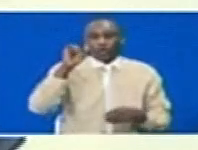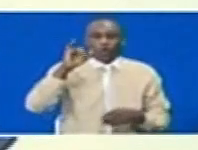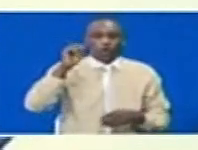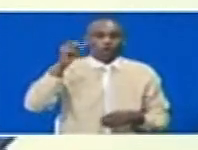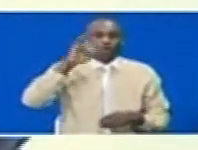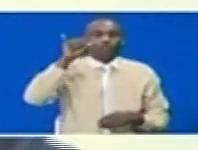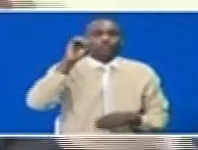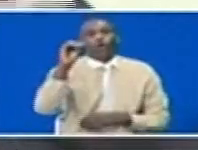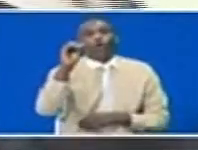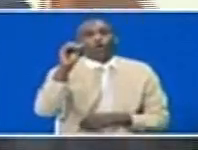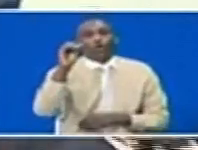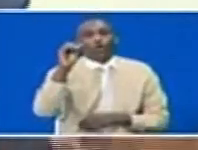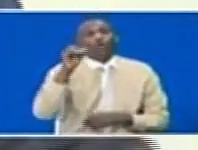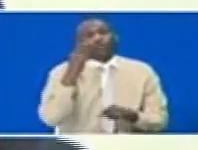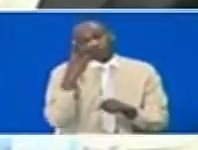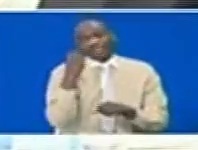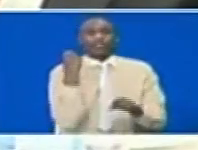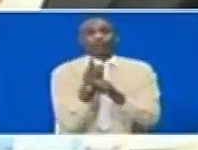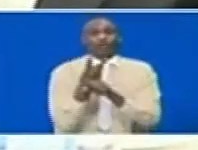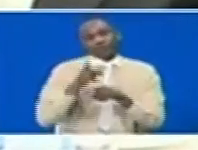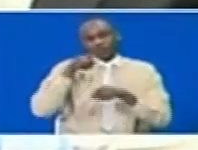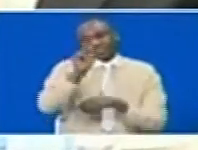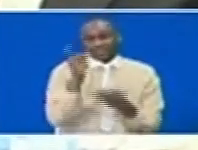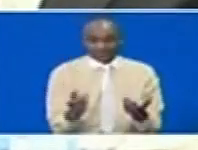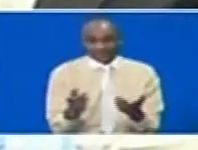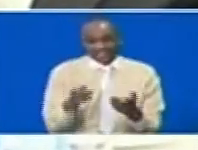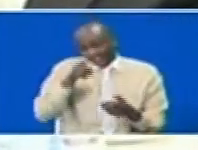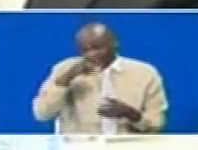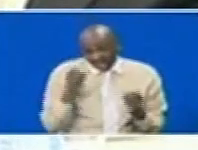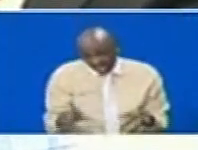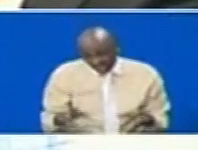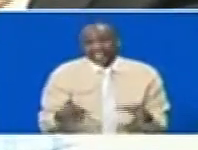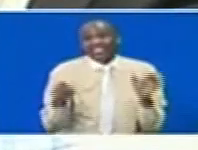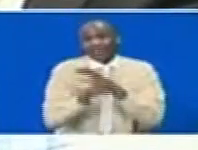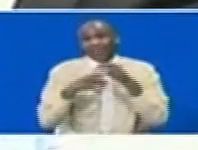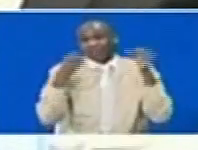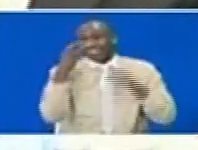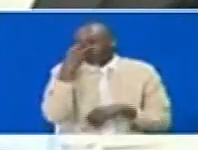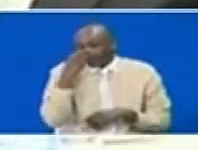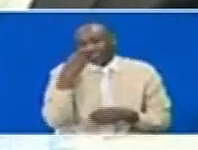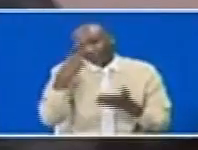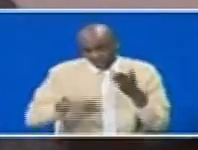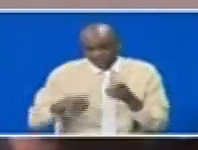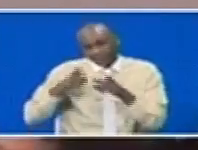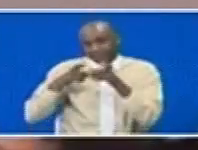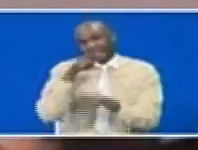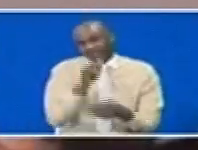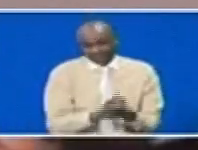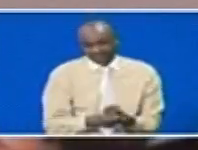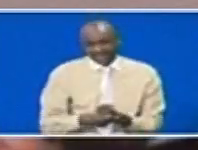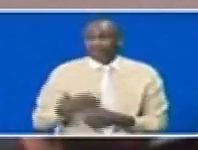Right? 2012 ni wewe. Si hayo tu, naibu rais William Ruto amekuwa akimshambulia. Mimi